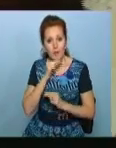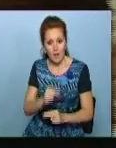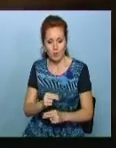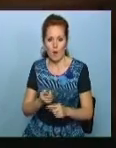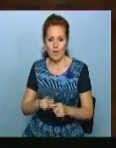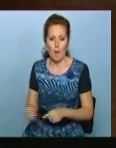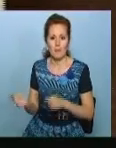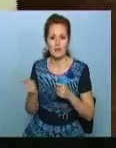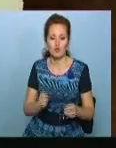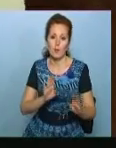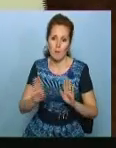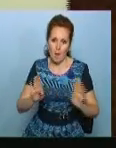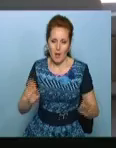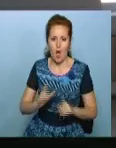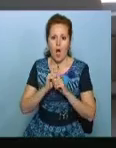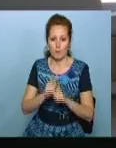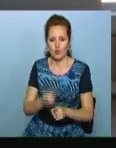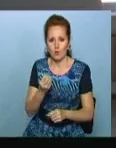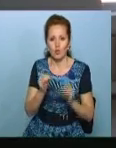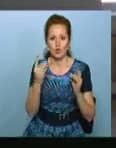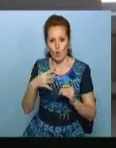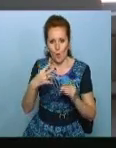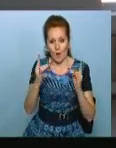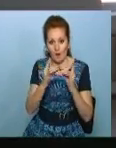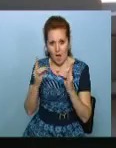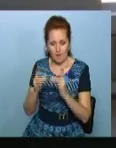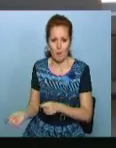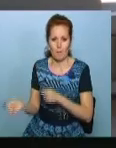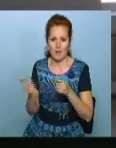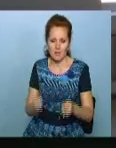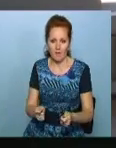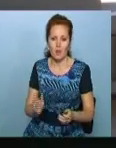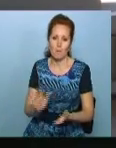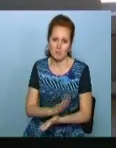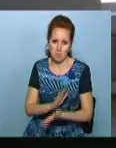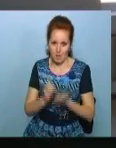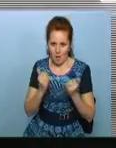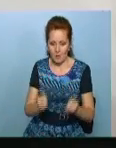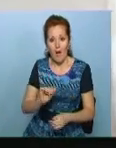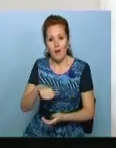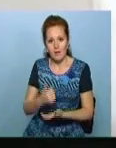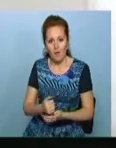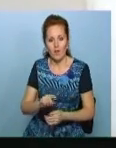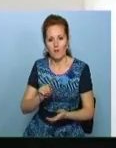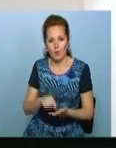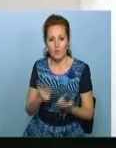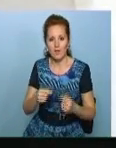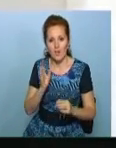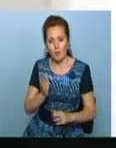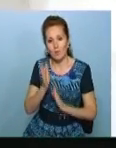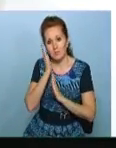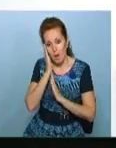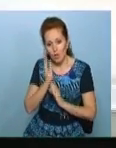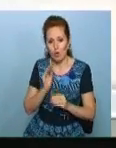поставщики мебели. Обещали еще 40 кроваток поставить бесплатно. Так что главный вопрос, где будут спать в тихий час дополнительные